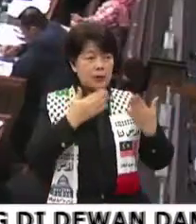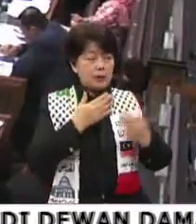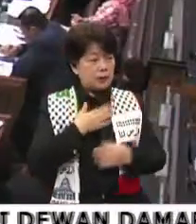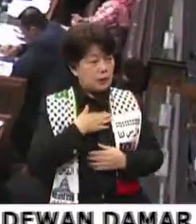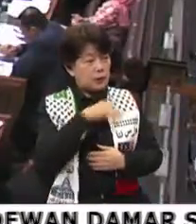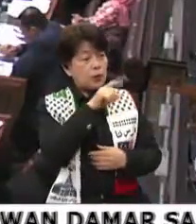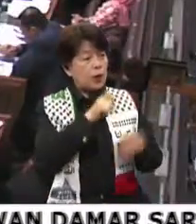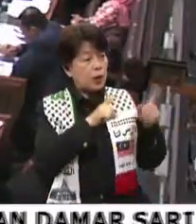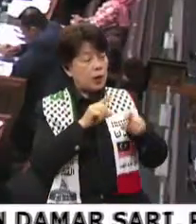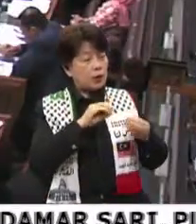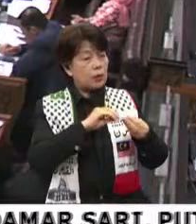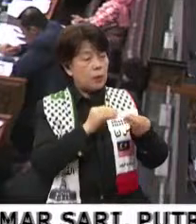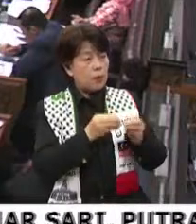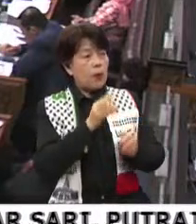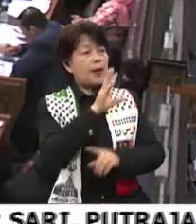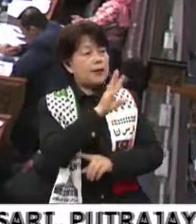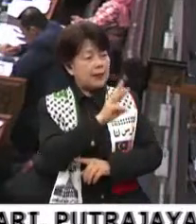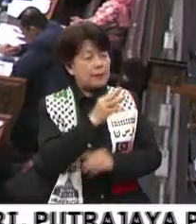nombor